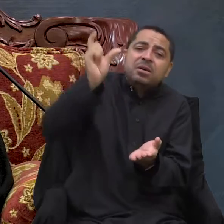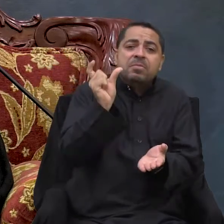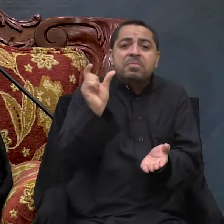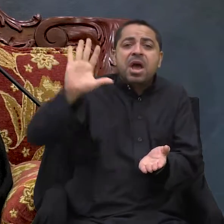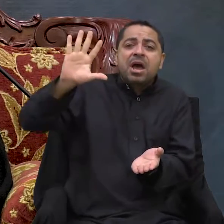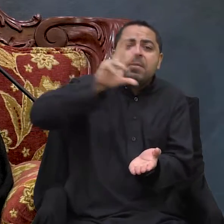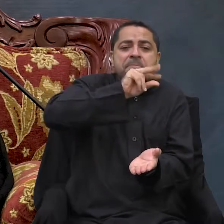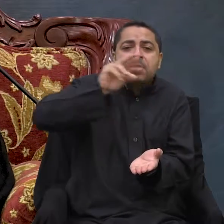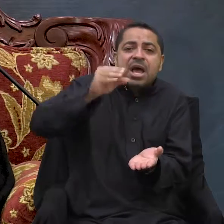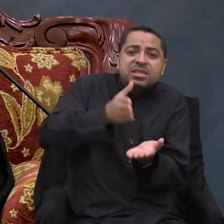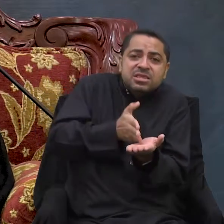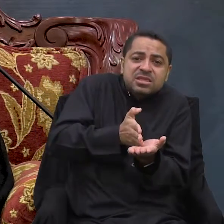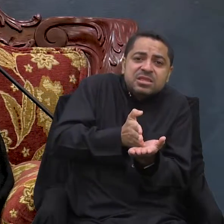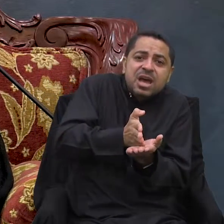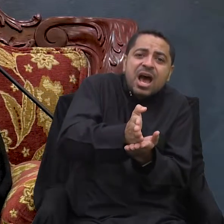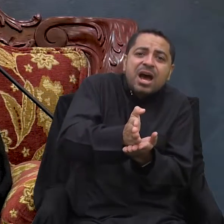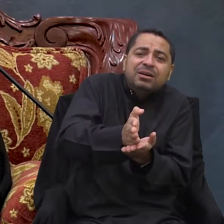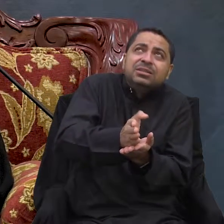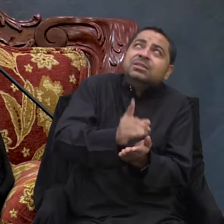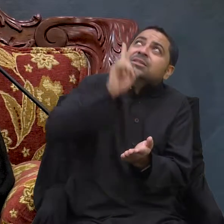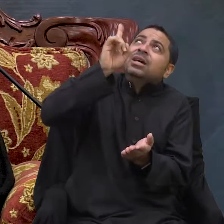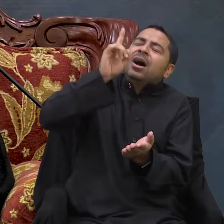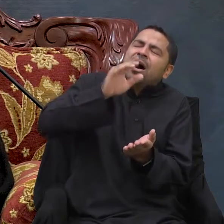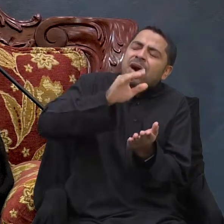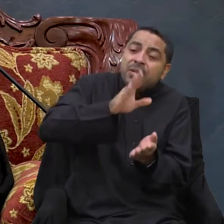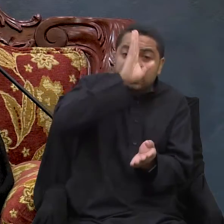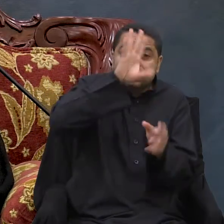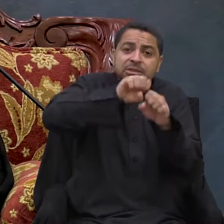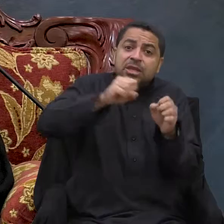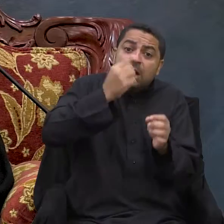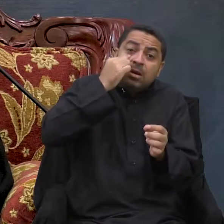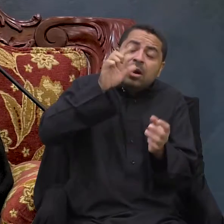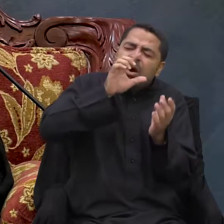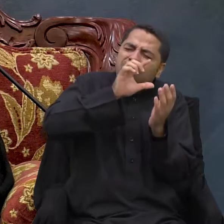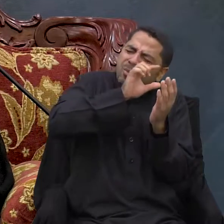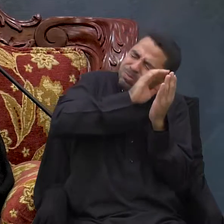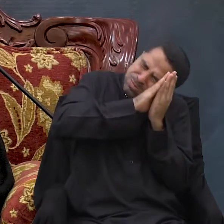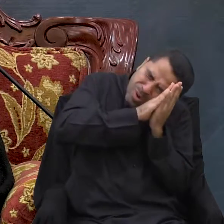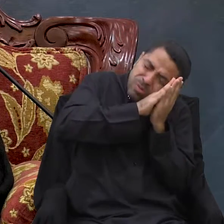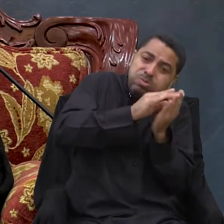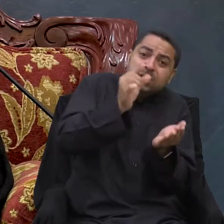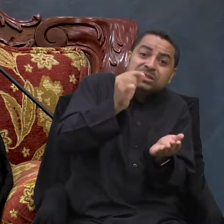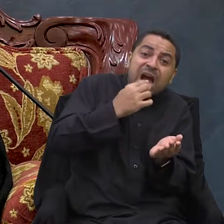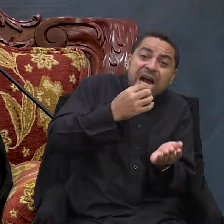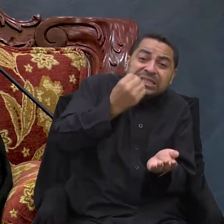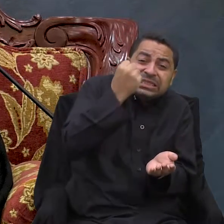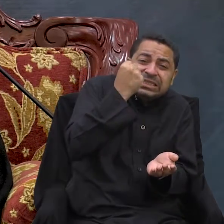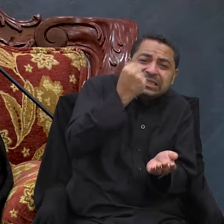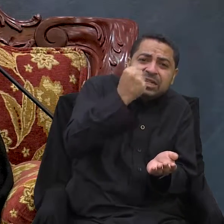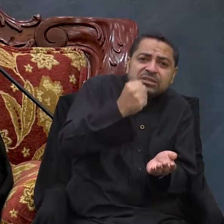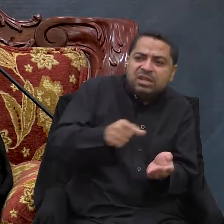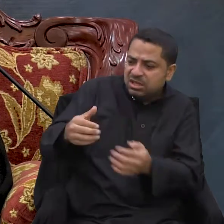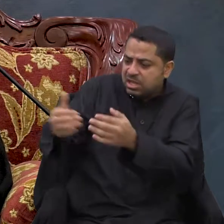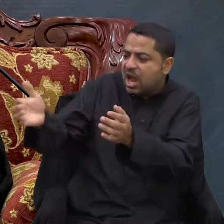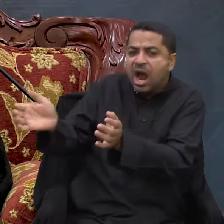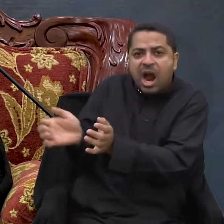ملة رسول الله، وأغمي على الإمام بعد ذلك. فتحير